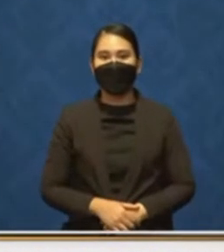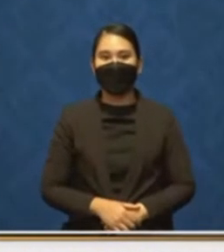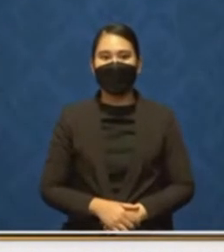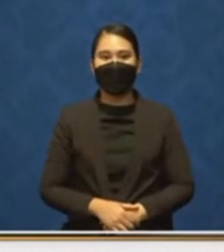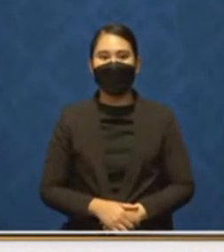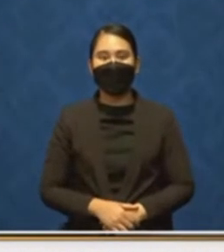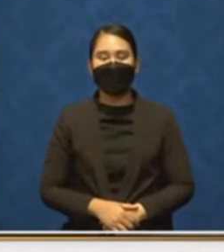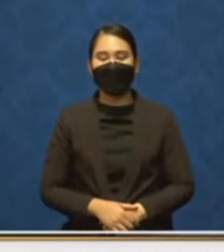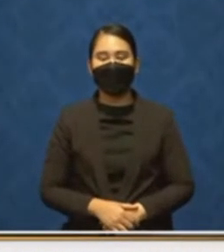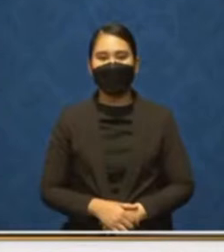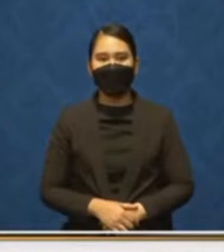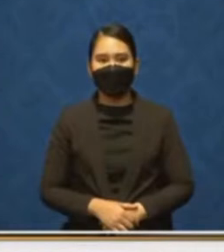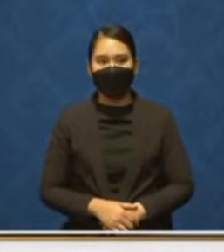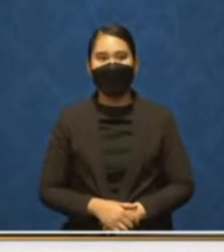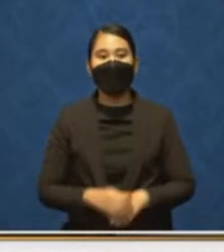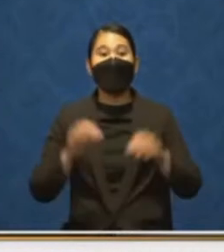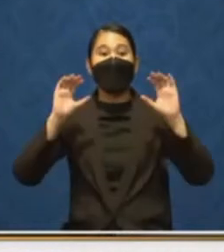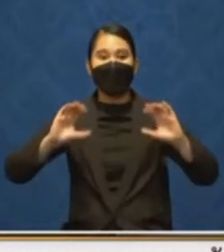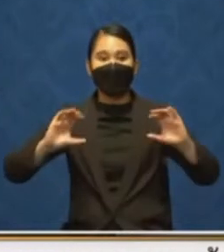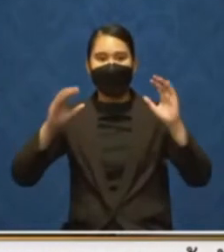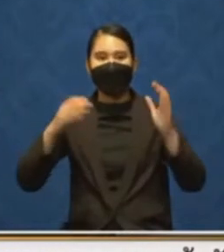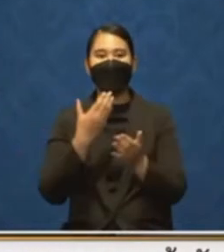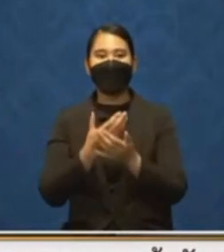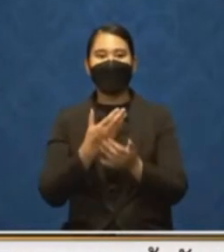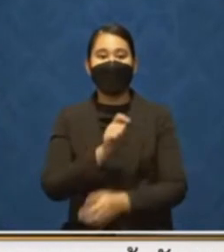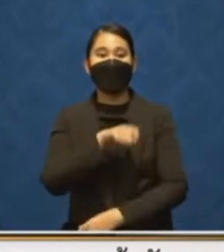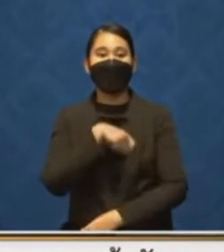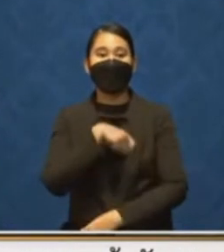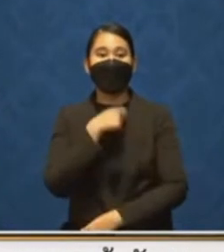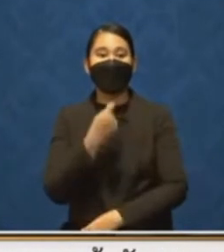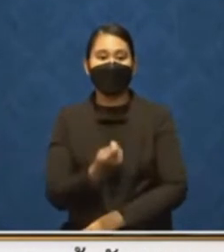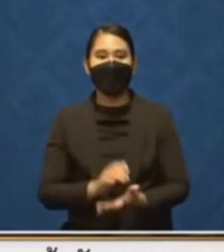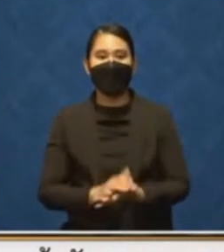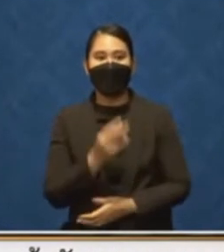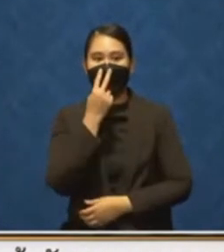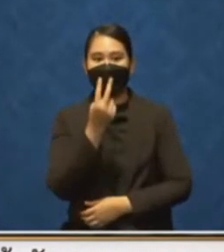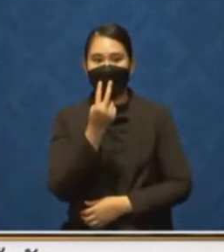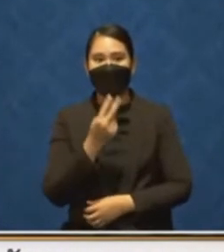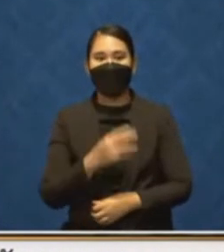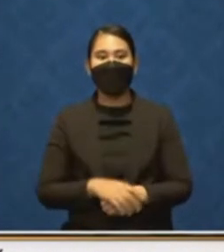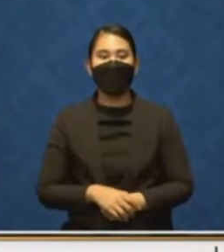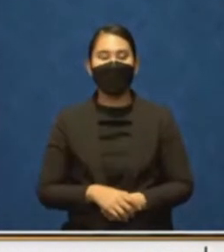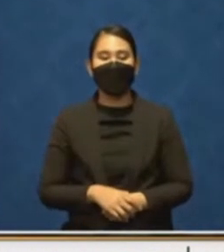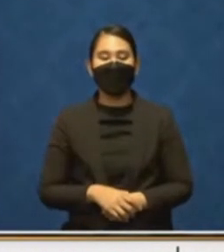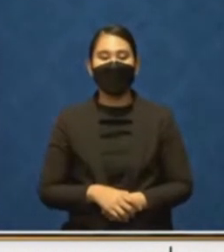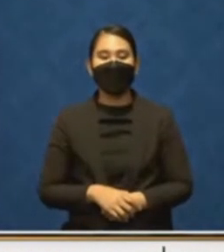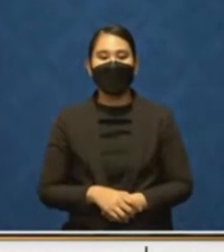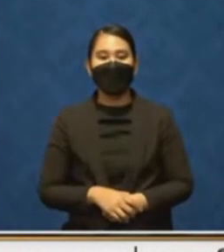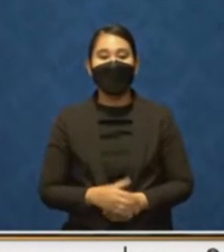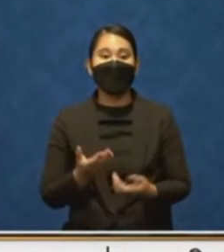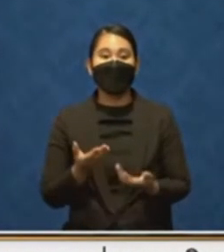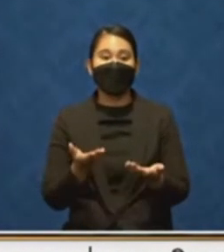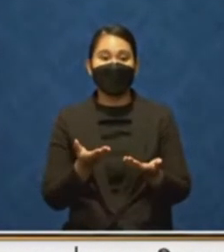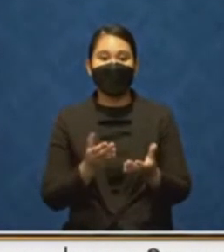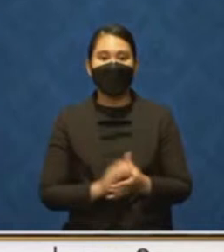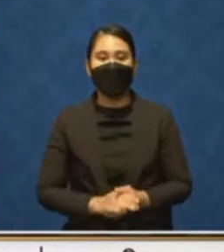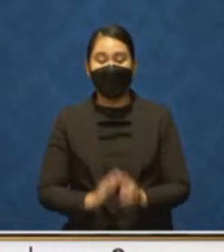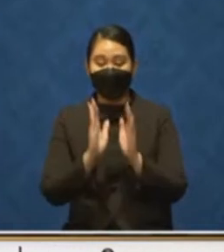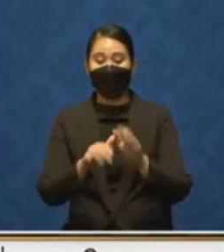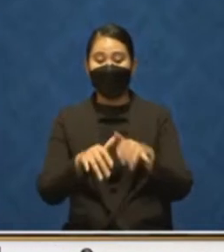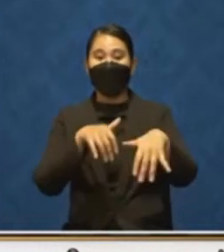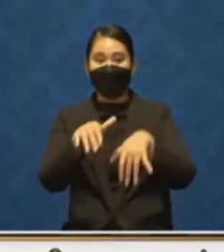ต้องจ่ายค่าความพร้อมครับในการสิกที่ 25เนี่ยทางครับประชาชนรู้